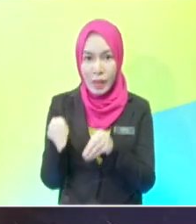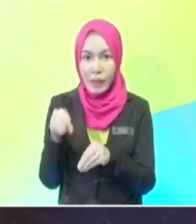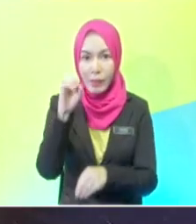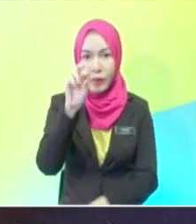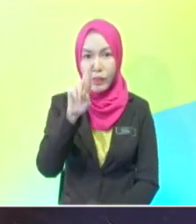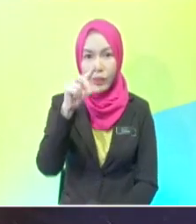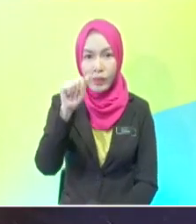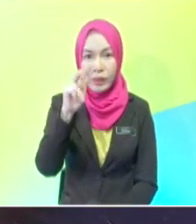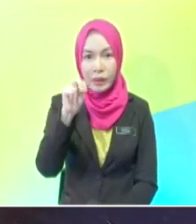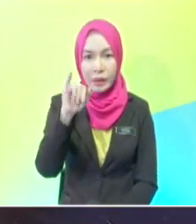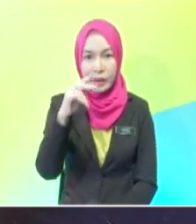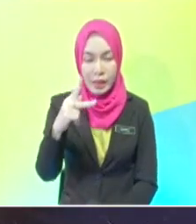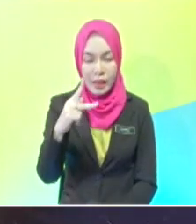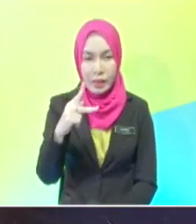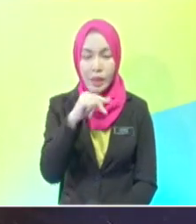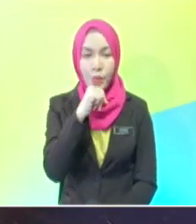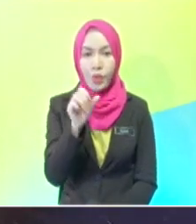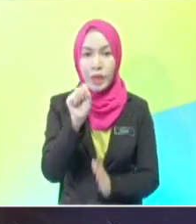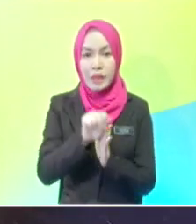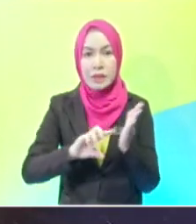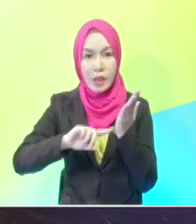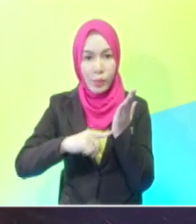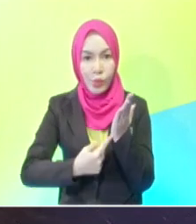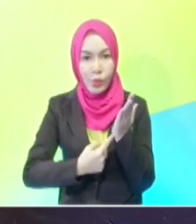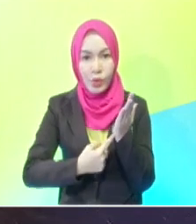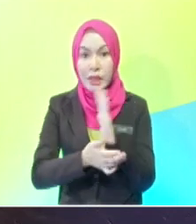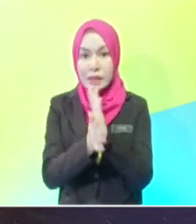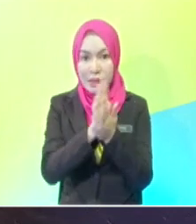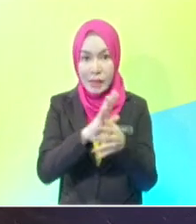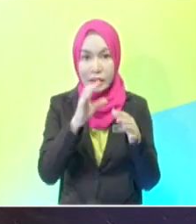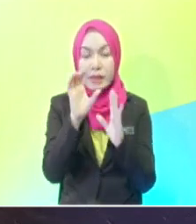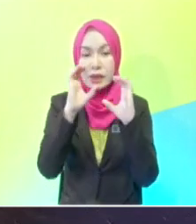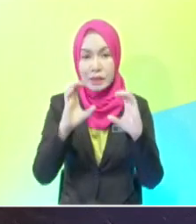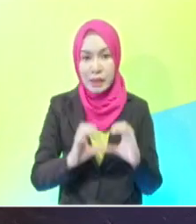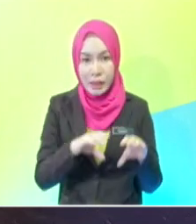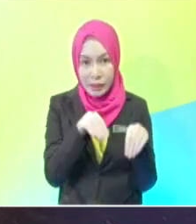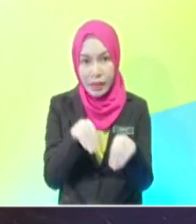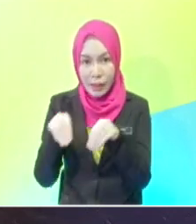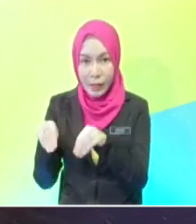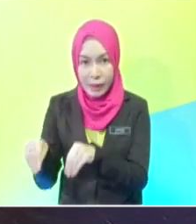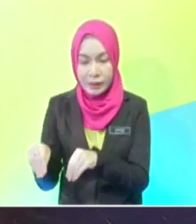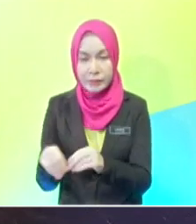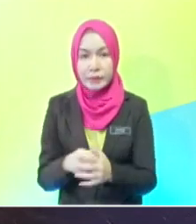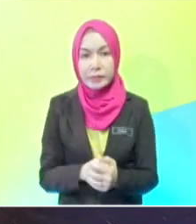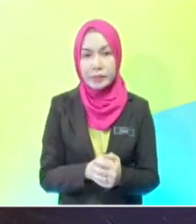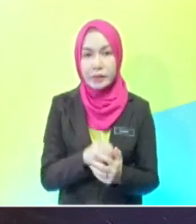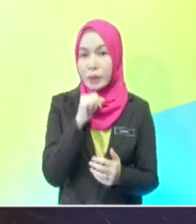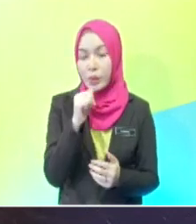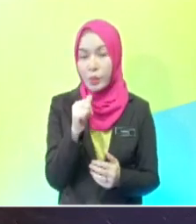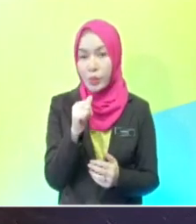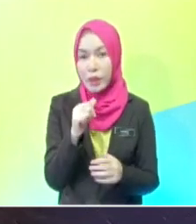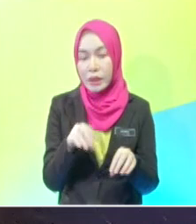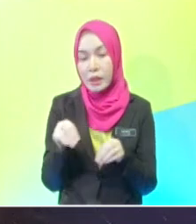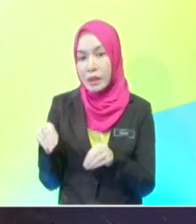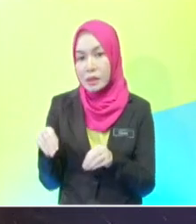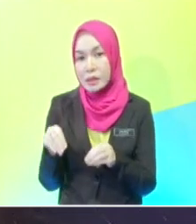so dia bukan ditanam secara semula jadi oleh karena dia adalah apa kita kata bukan tanaman semula